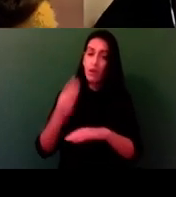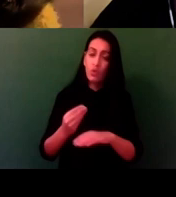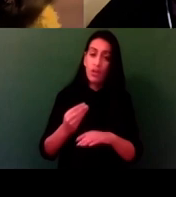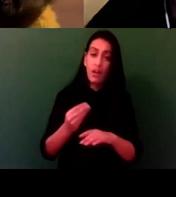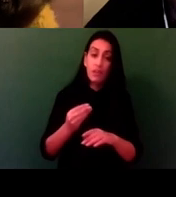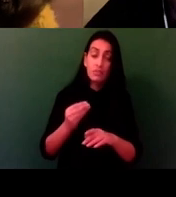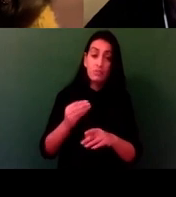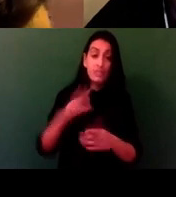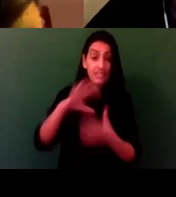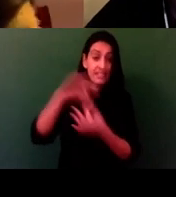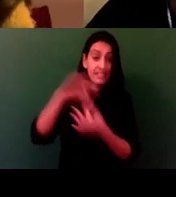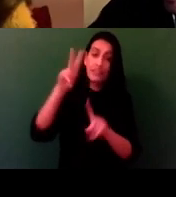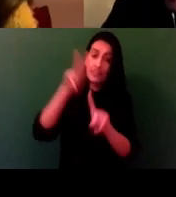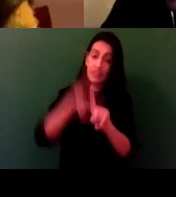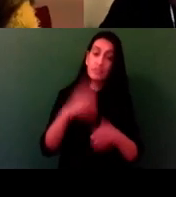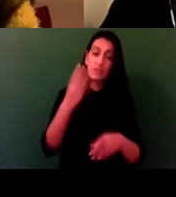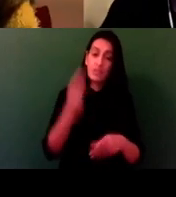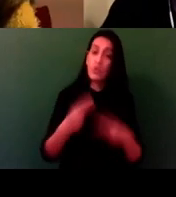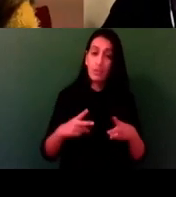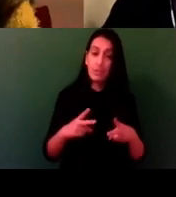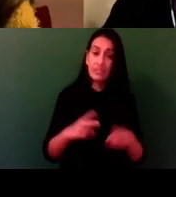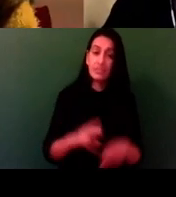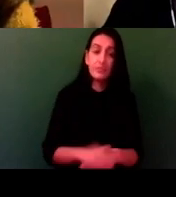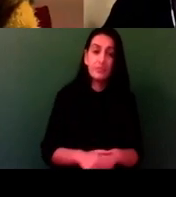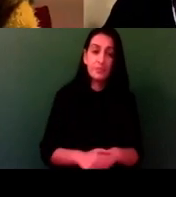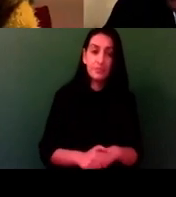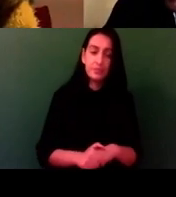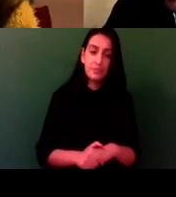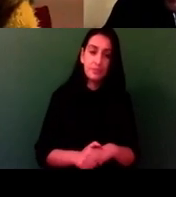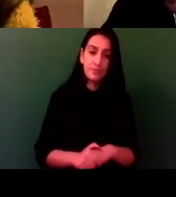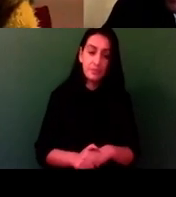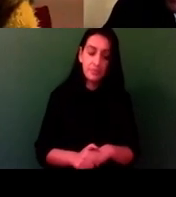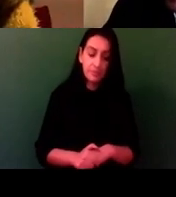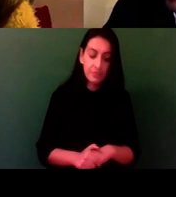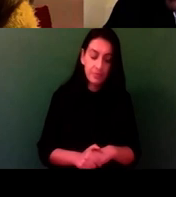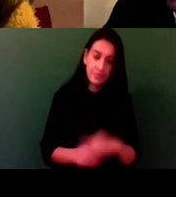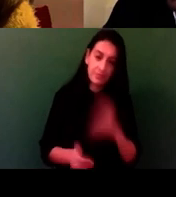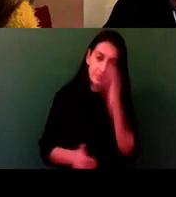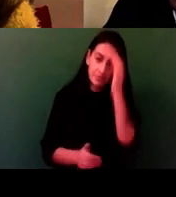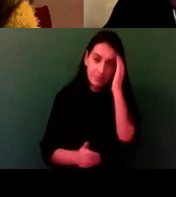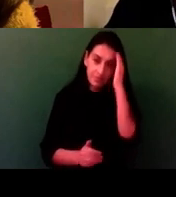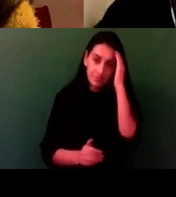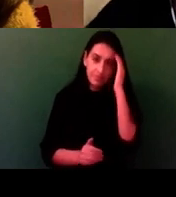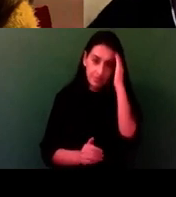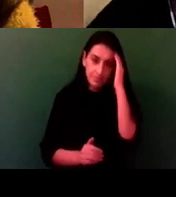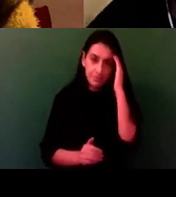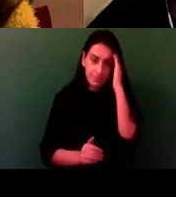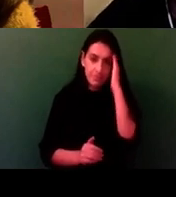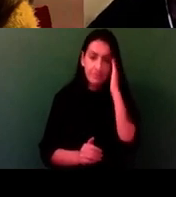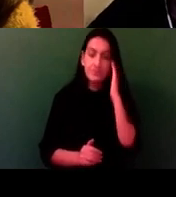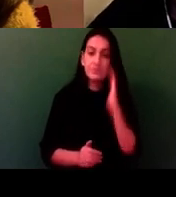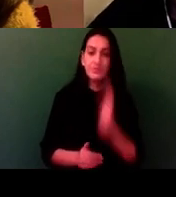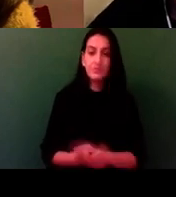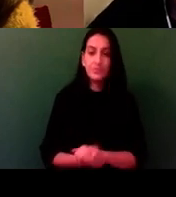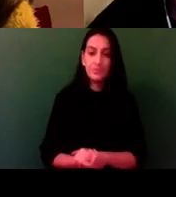Hazır söz almışken hala vaktim varsa çok kısa bir de render meselesine de değinmek istiyorum. İdil çünkü bahsetti ancak biraz arada kaynamış olabilir. Bu